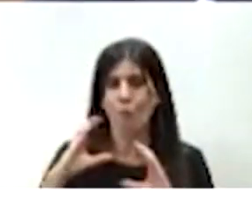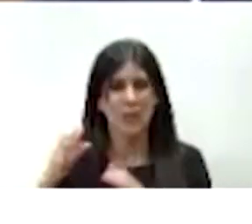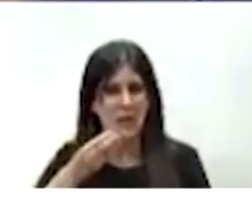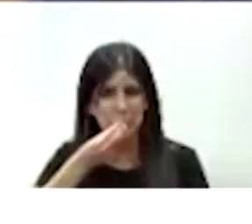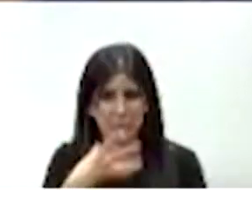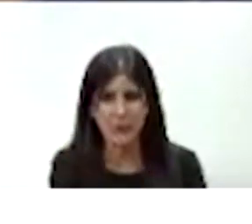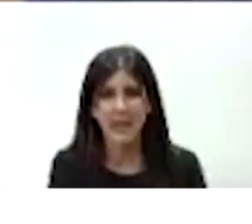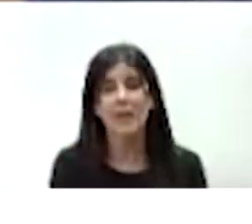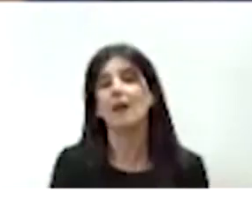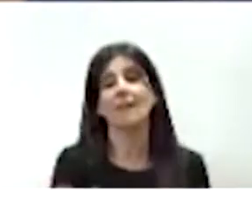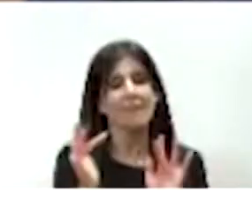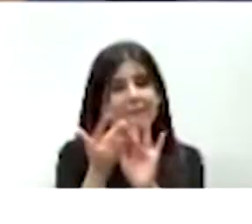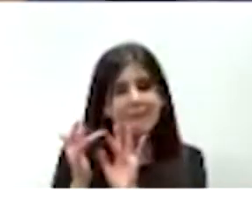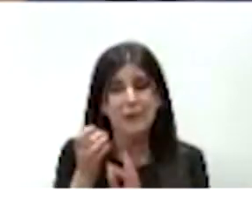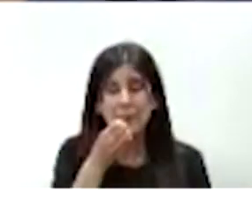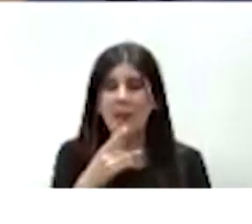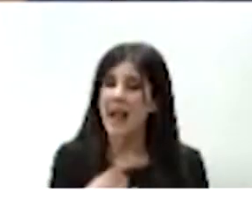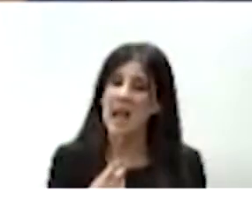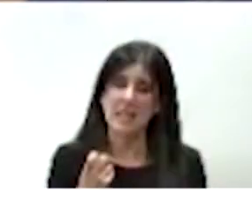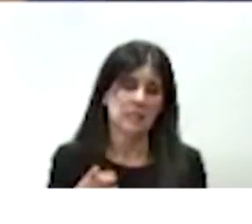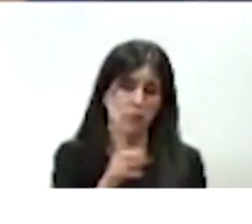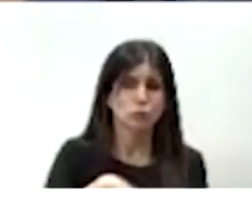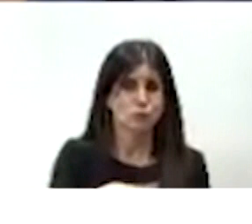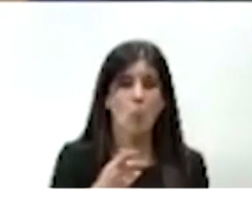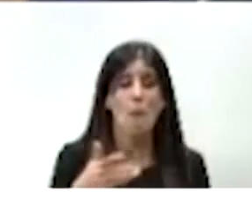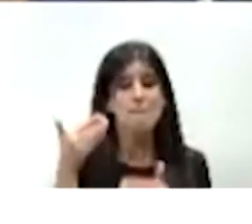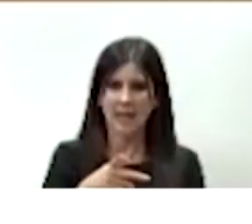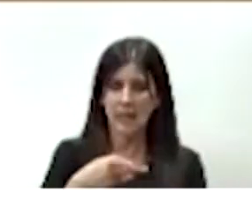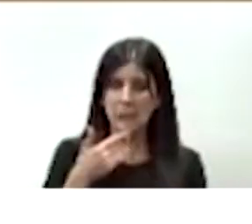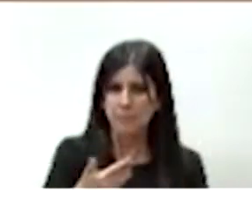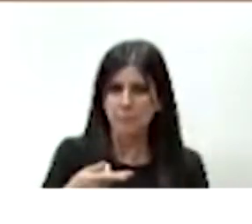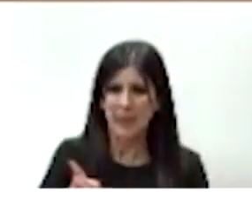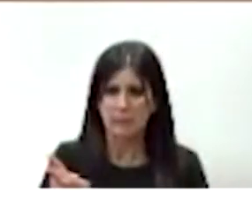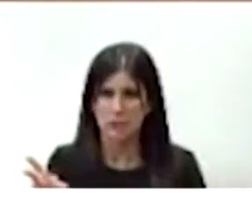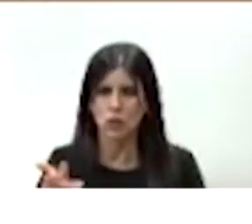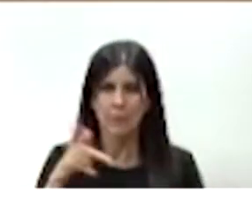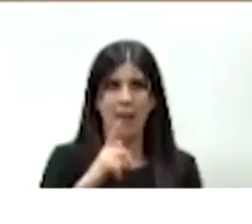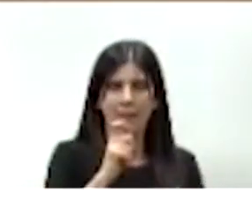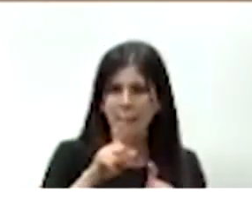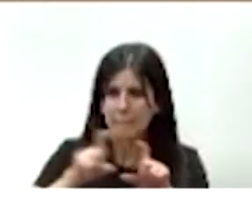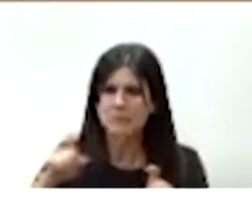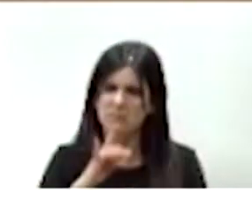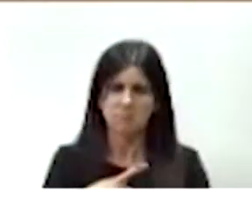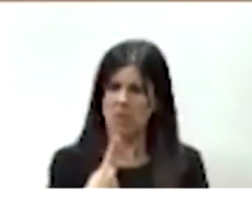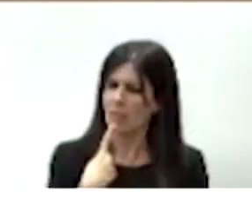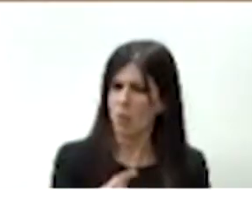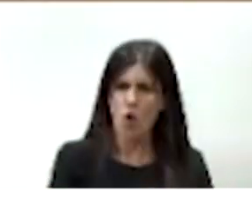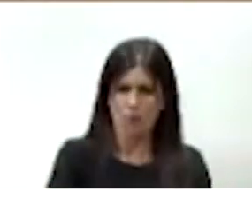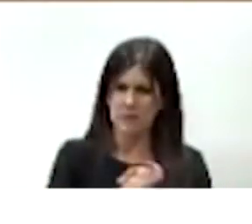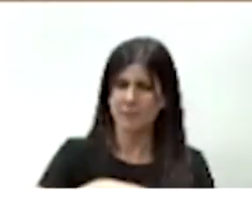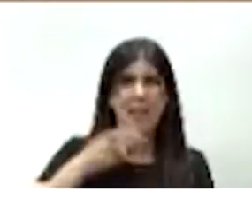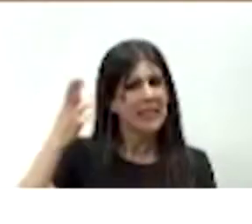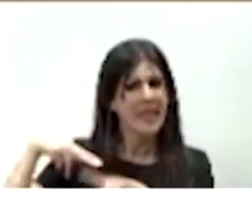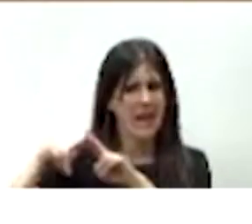y por tanto, señor ministro, necesitamos un plazo concreto. Yo le garantizo que desde luego el gobierno de España con la Generalitat de